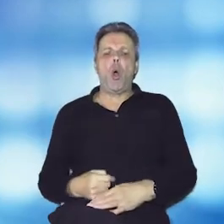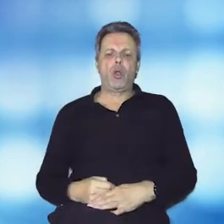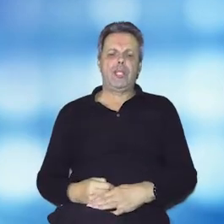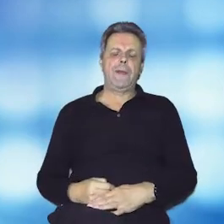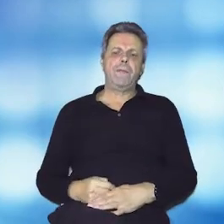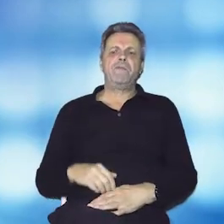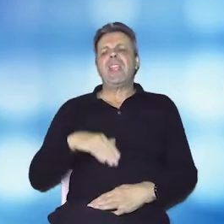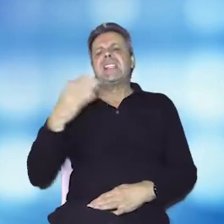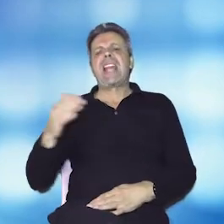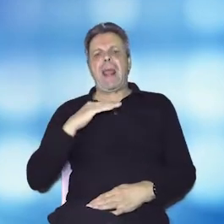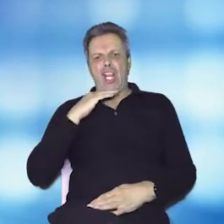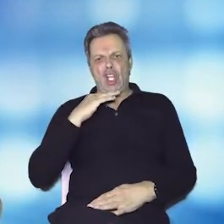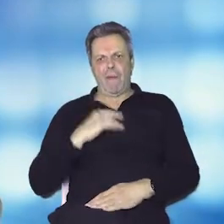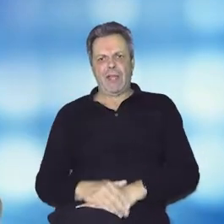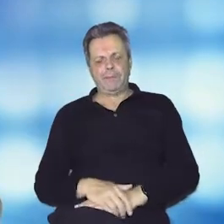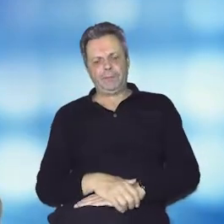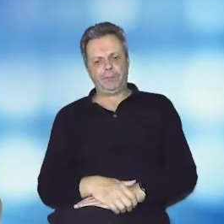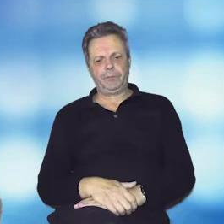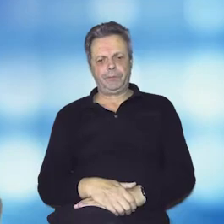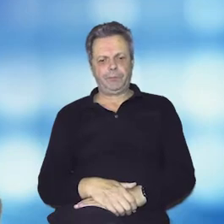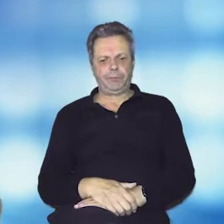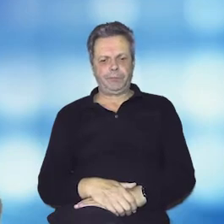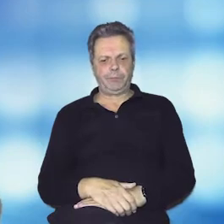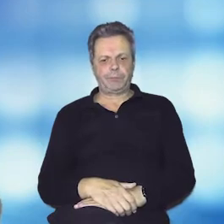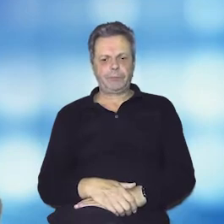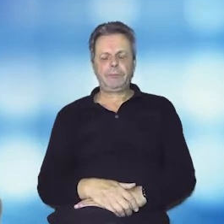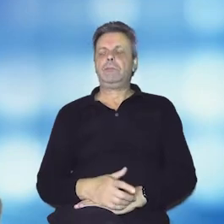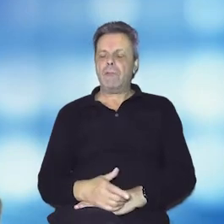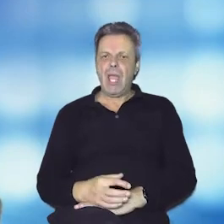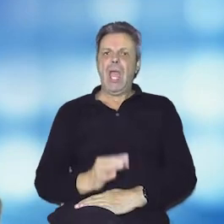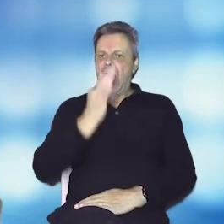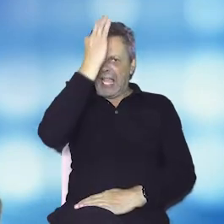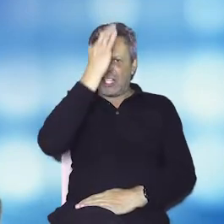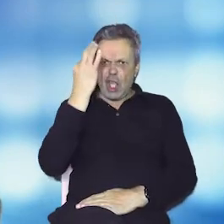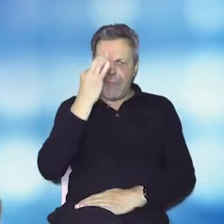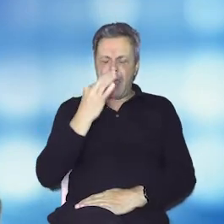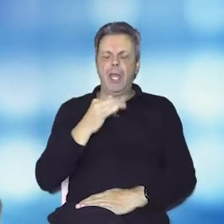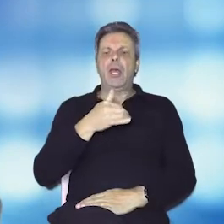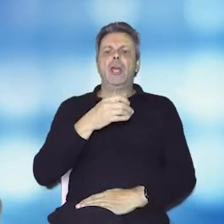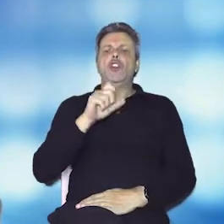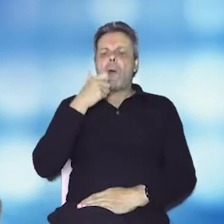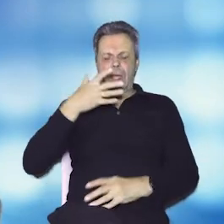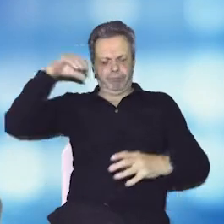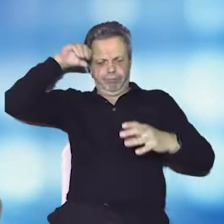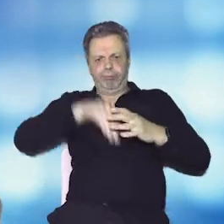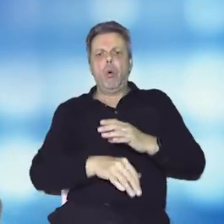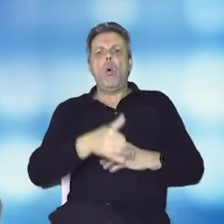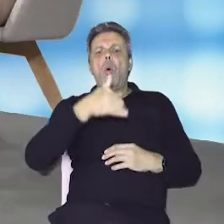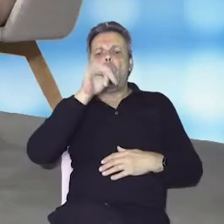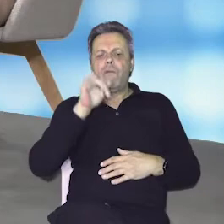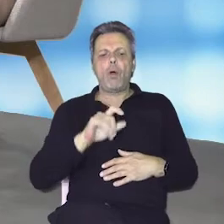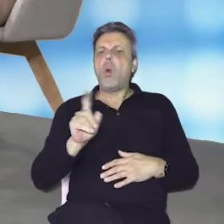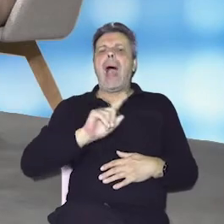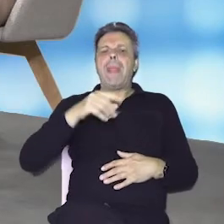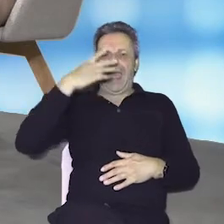strane Židova. Mm-hmm. Uranjate čitavog čovjeka kada ga krstite. Tako je. Nema